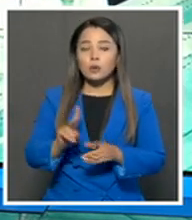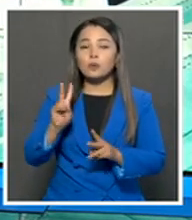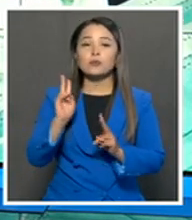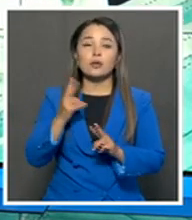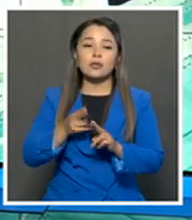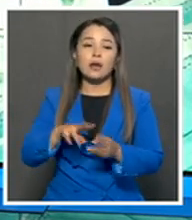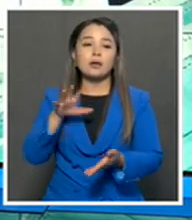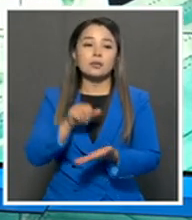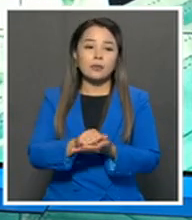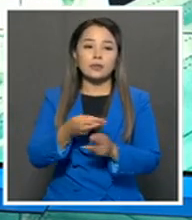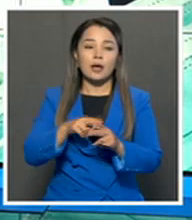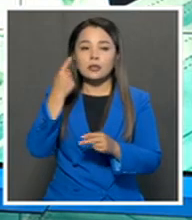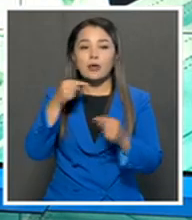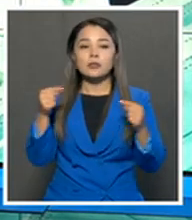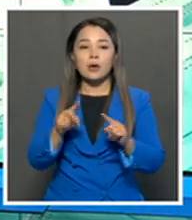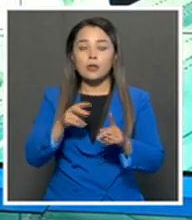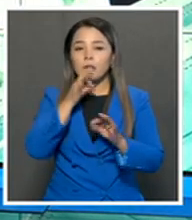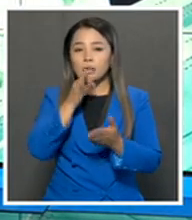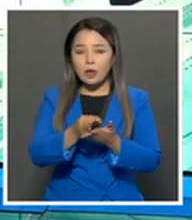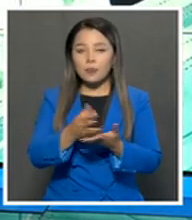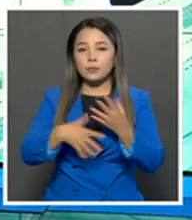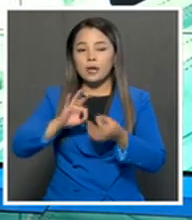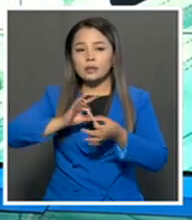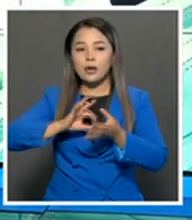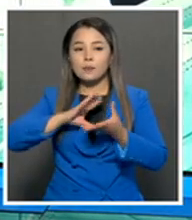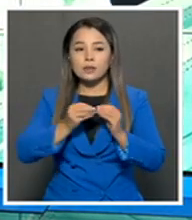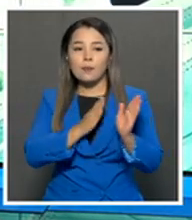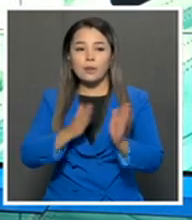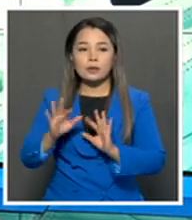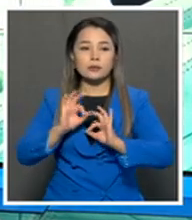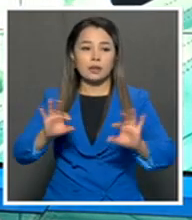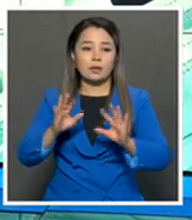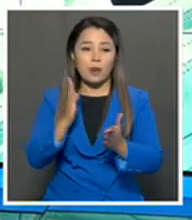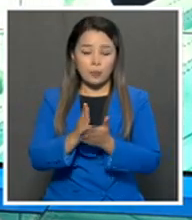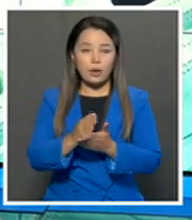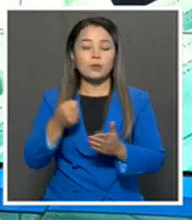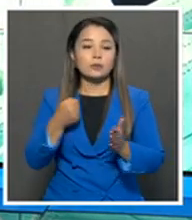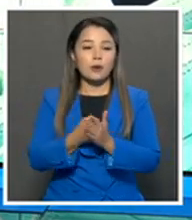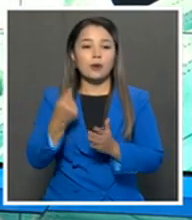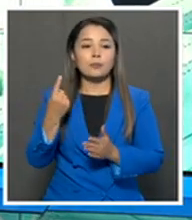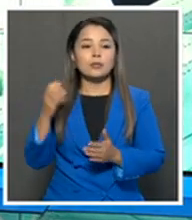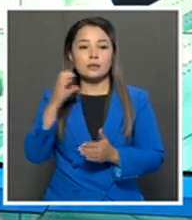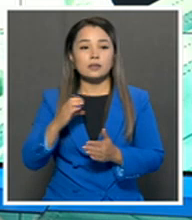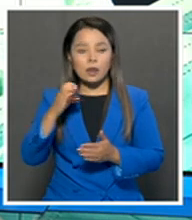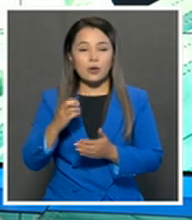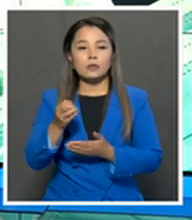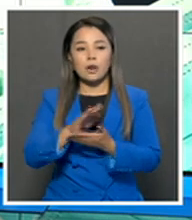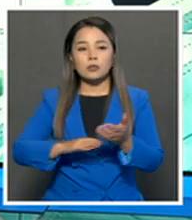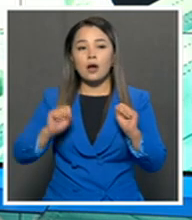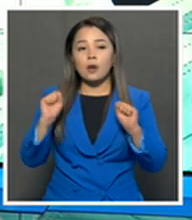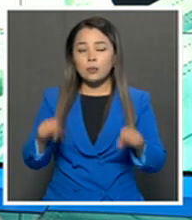Еңбек және халықты әлеметтік қорғау министрі мұны тәпіштеп түсіндіріп берді. Өтініштер 42-тің біріне дейін қабылданады. Сол себепті